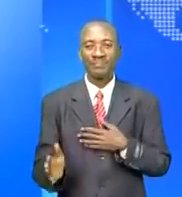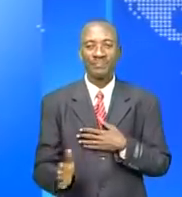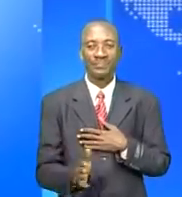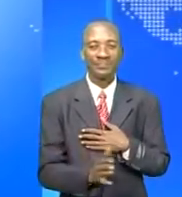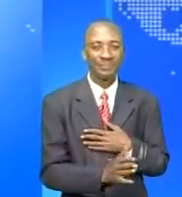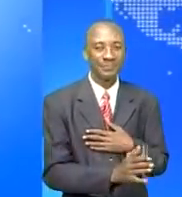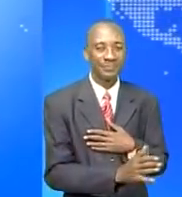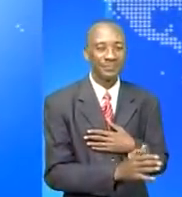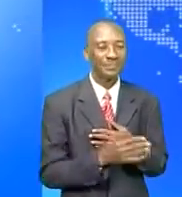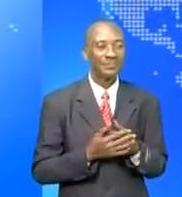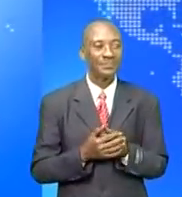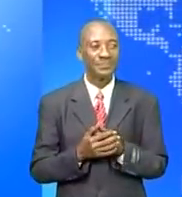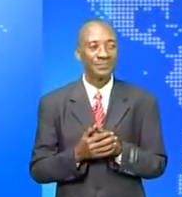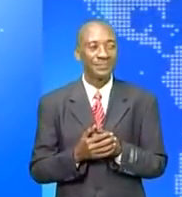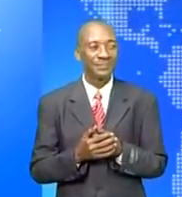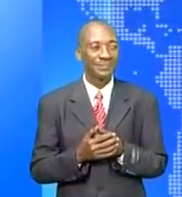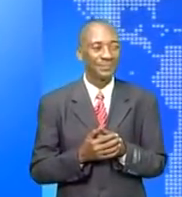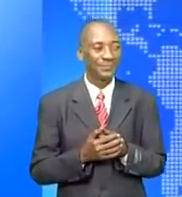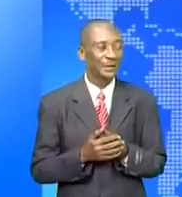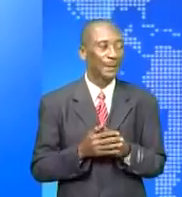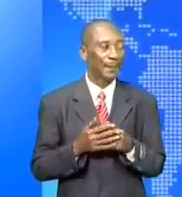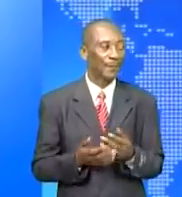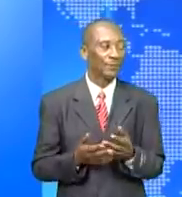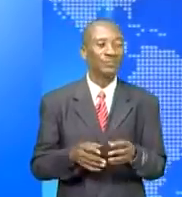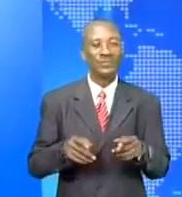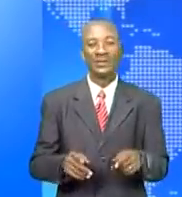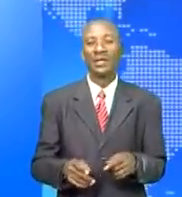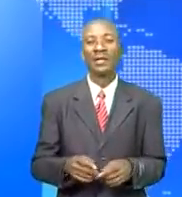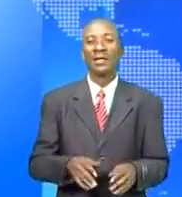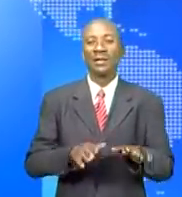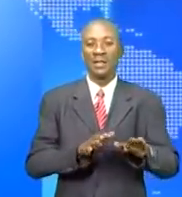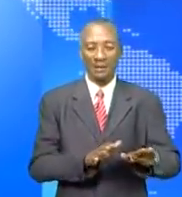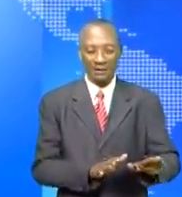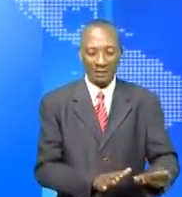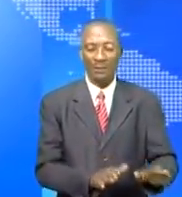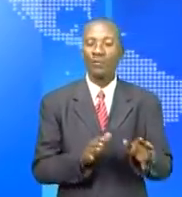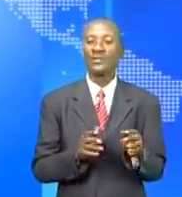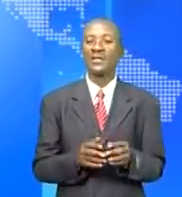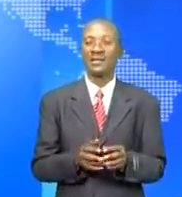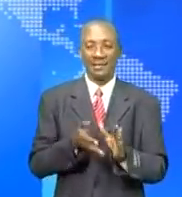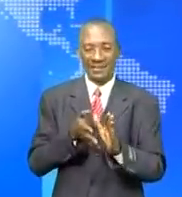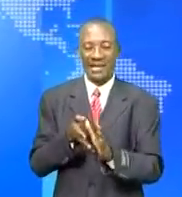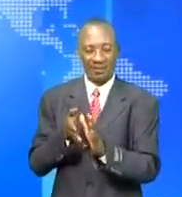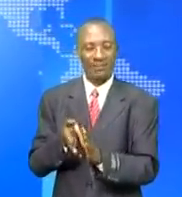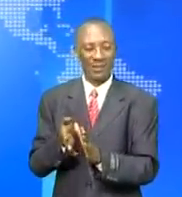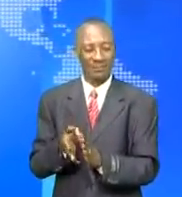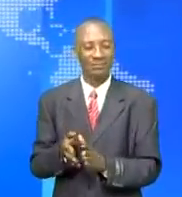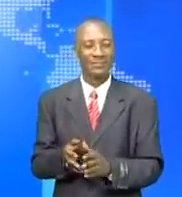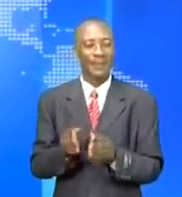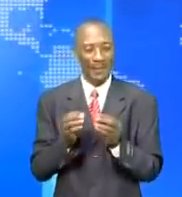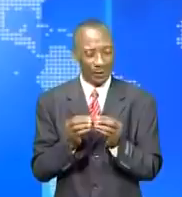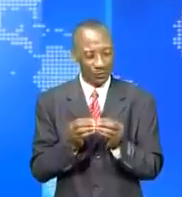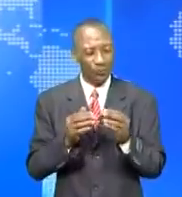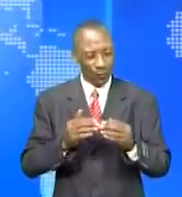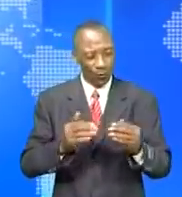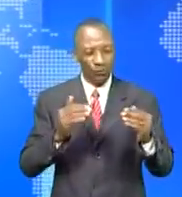Les appels à la paix et pour déposer les armes se multiplient à l'Ituri. Les chefs des confessions religieuses comme